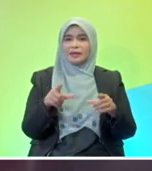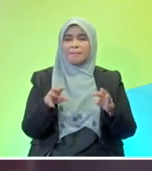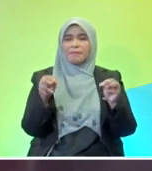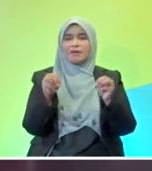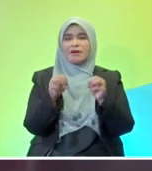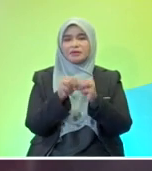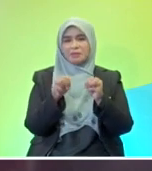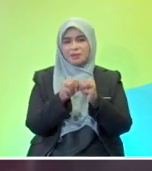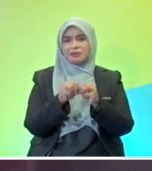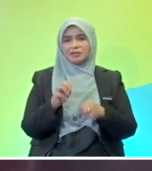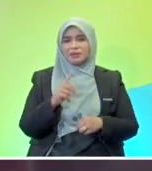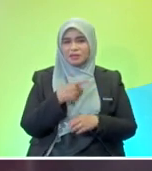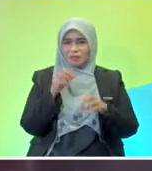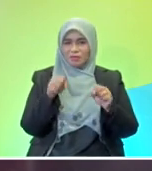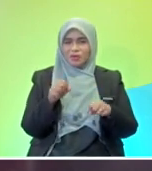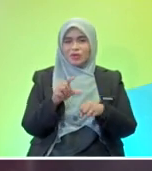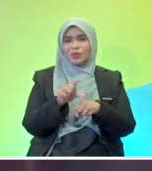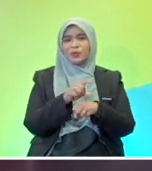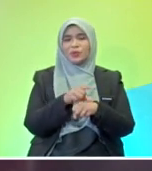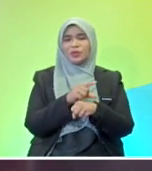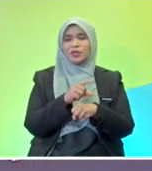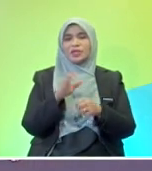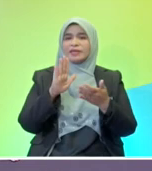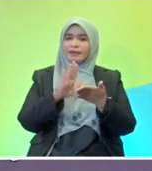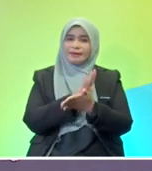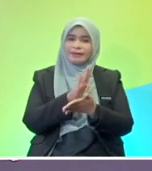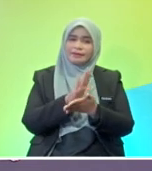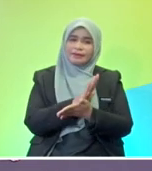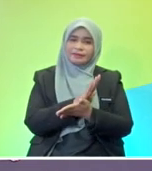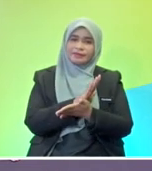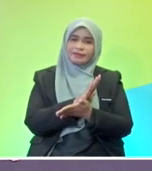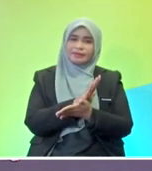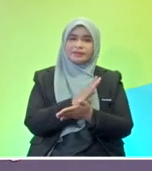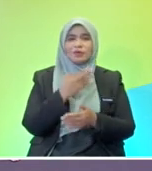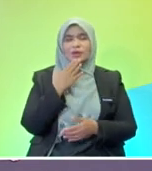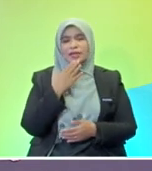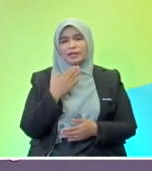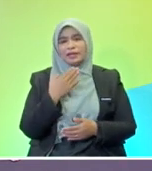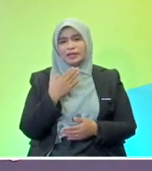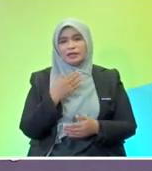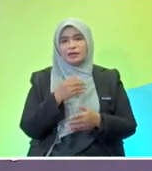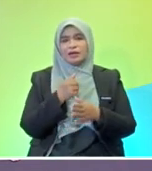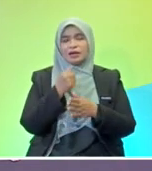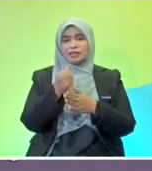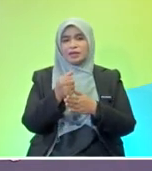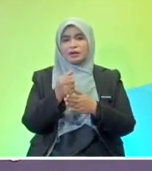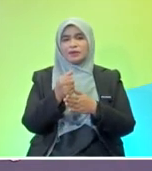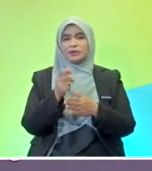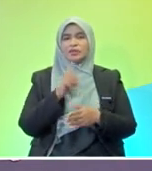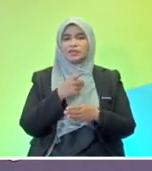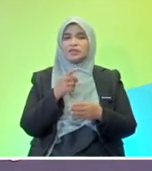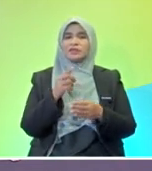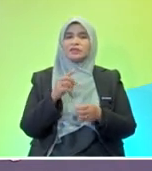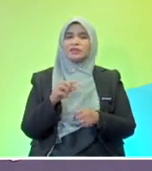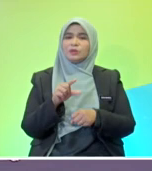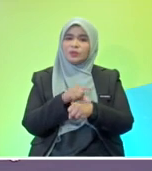Macam-macam. Selain pada kain felt, kita boleh juga gunakan kertas. Kertas warna. Boleh juga gunakan kain-kain